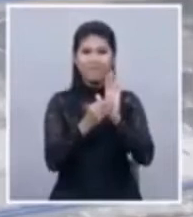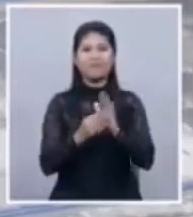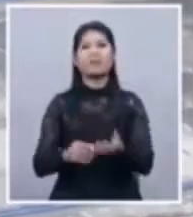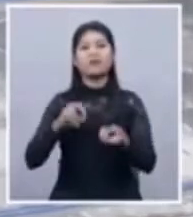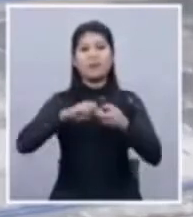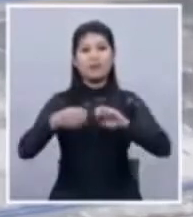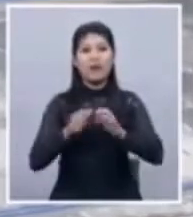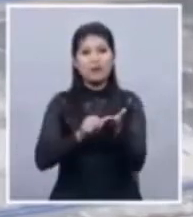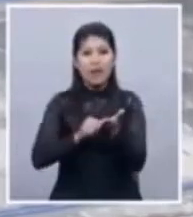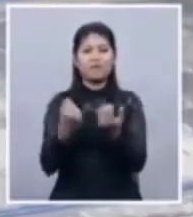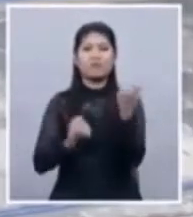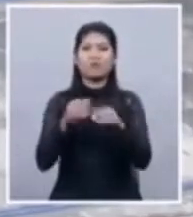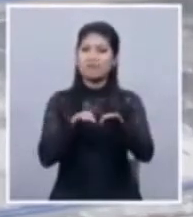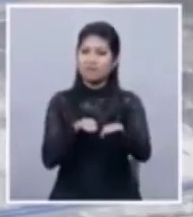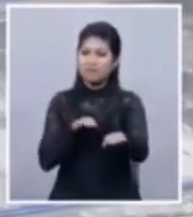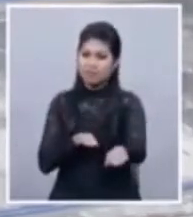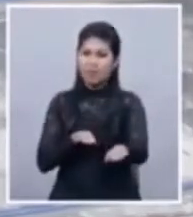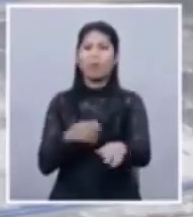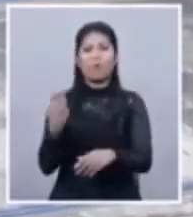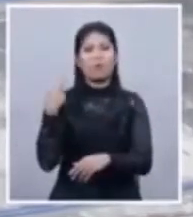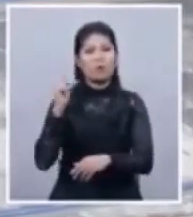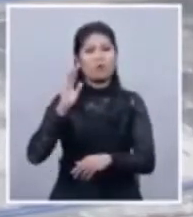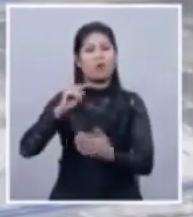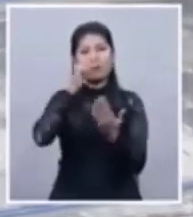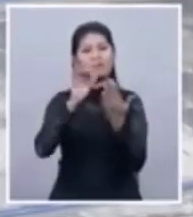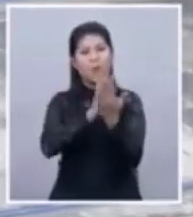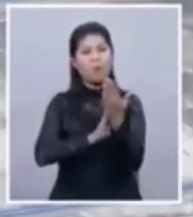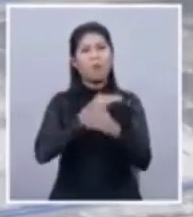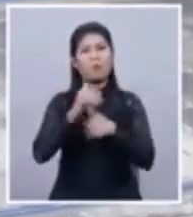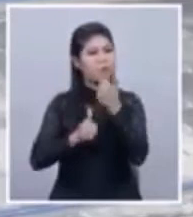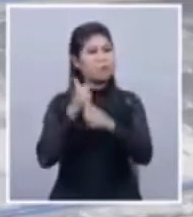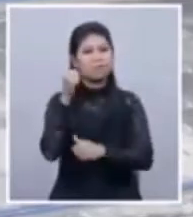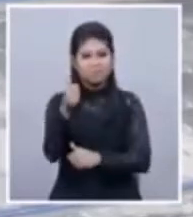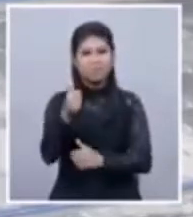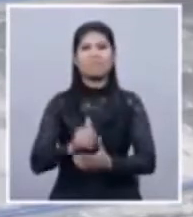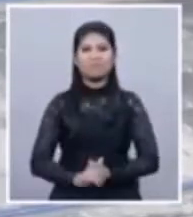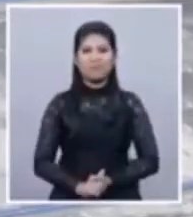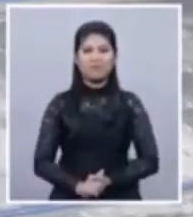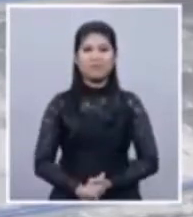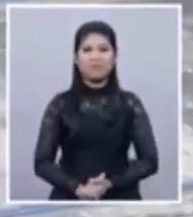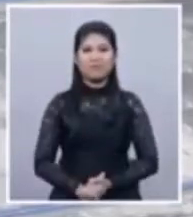แก้ไขปัญหาการจราจรซึ่งสร้างประโยชน์ให้กับประเทศชาติอย่างมหาศาลเลยทีเดียวค่ะ